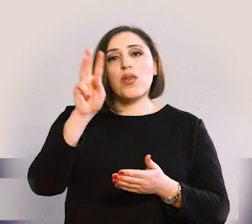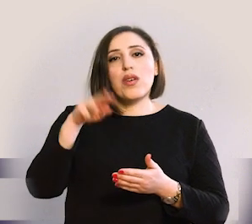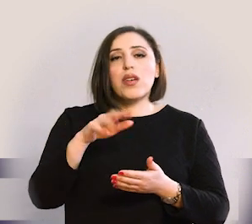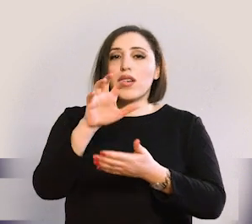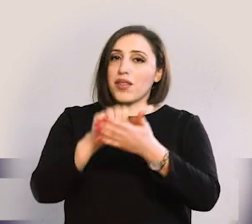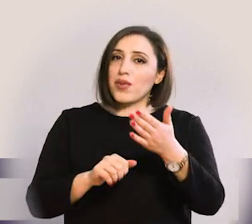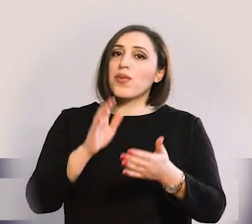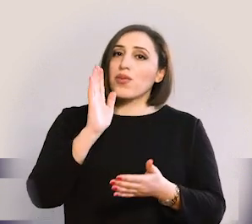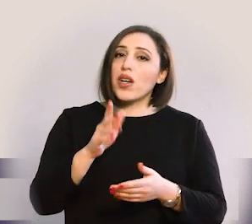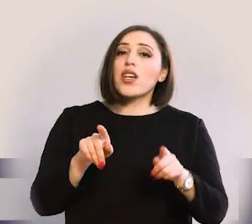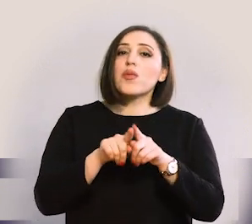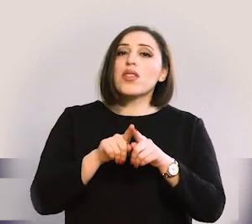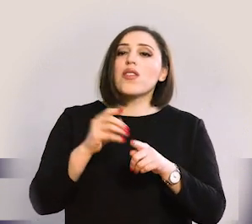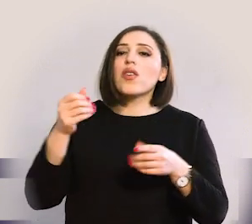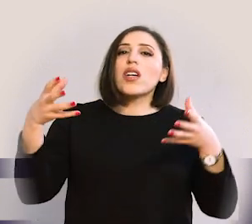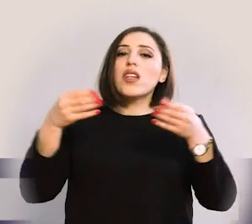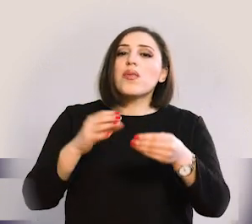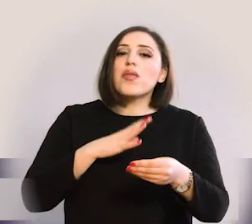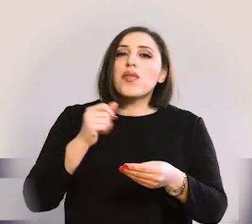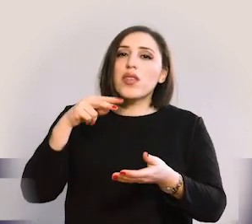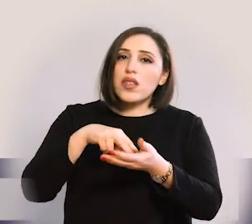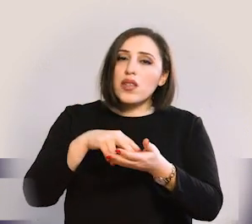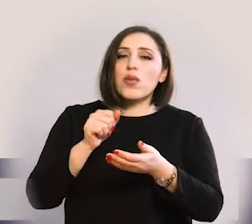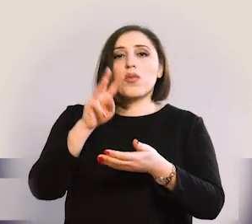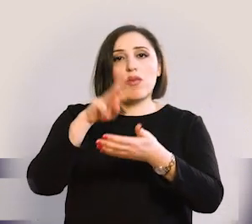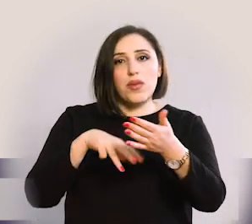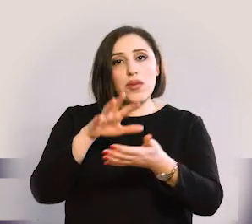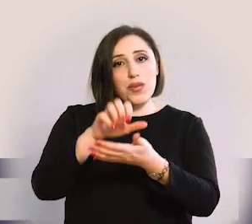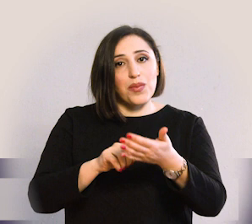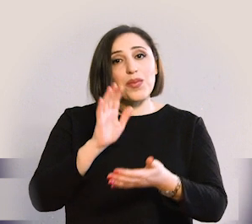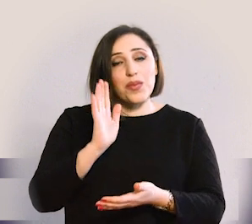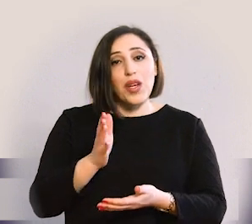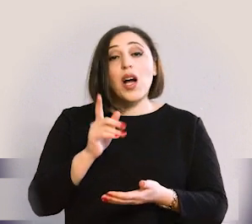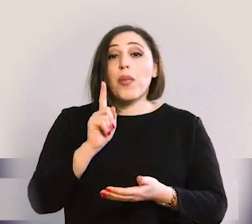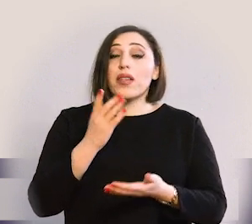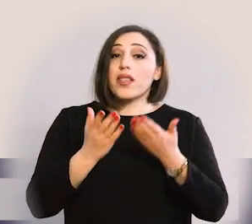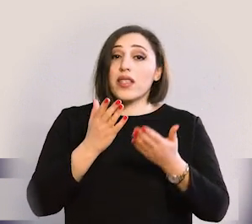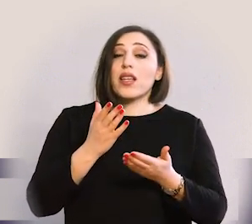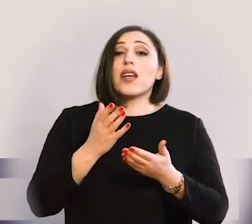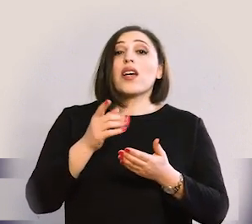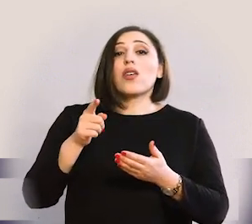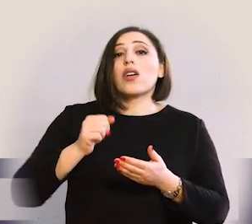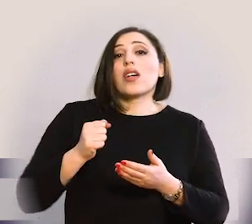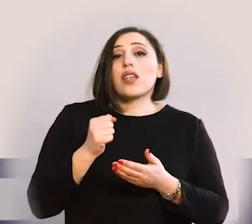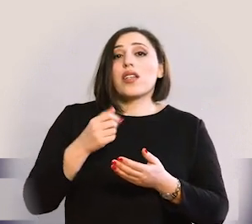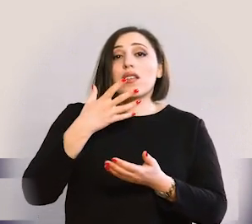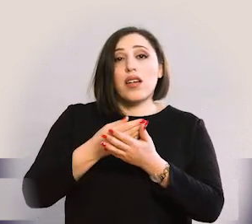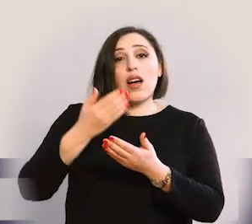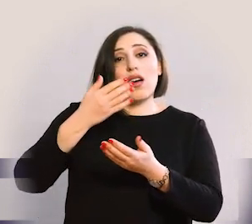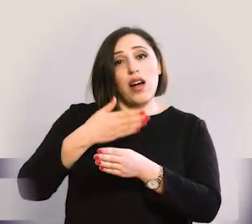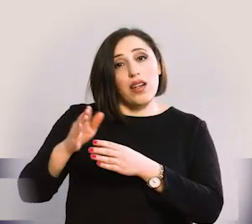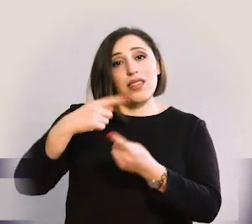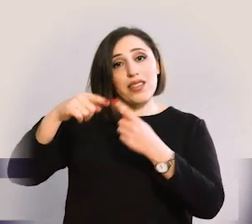պատկանող ամբողջ գույքով կամ հիմնադիրների կողմից ներդրված ավանդերի արժեքի սահմանափակումով։ Հիմնադիրներն անձնական գույքով պատասխանատվություն չեն